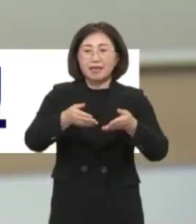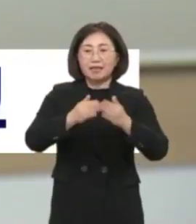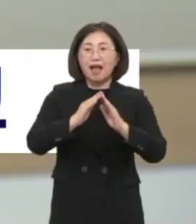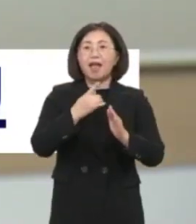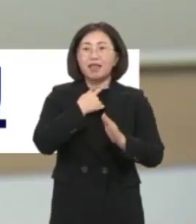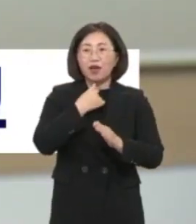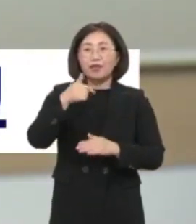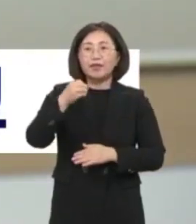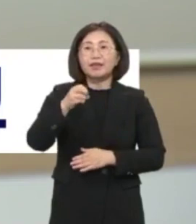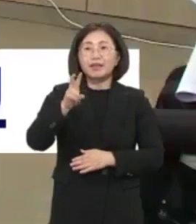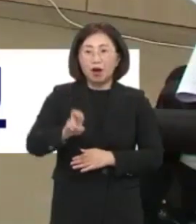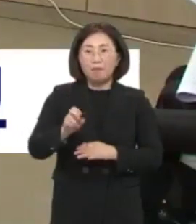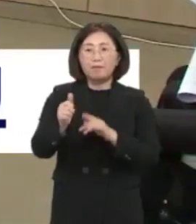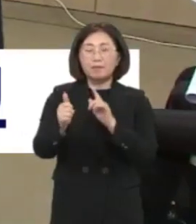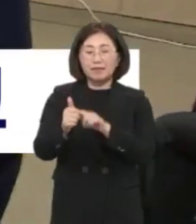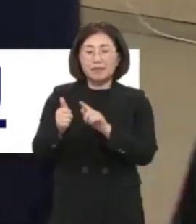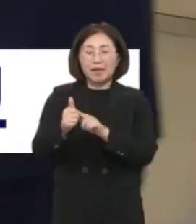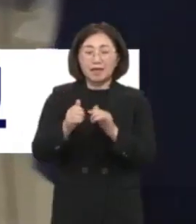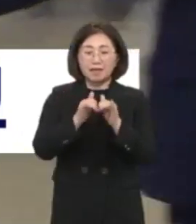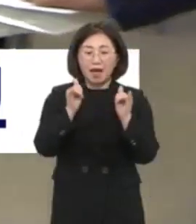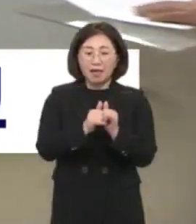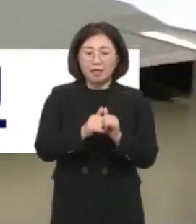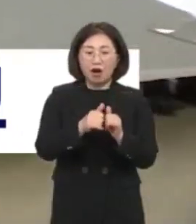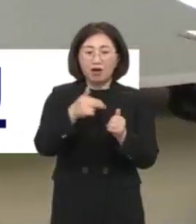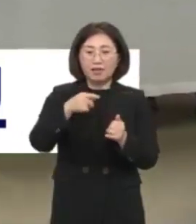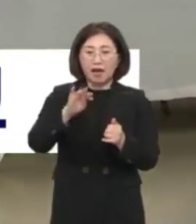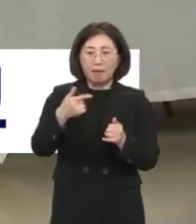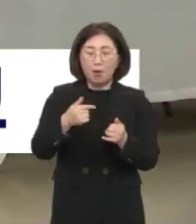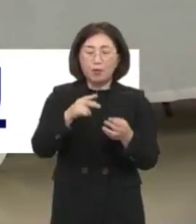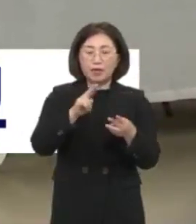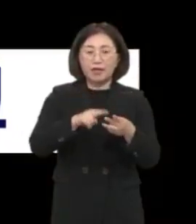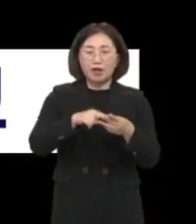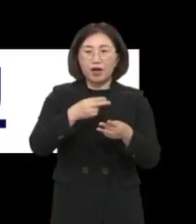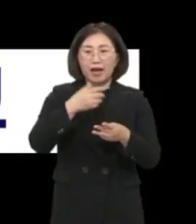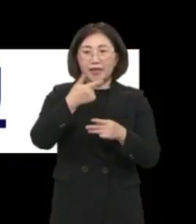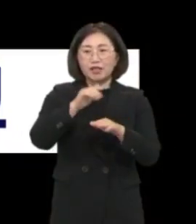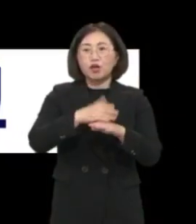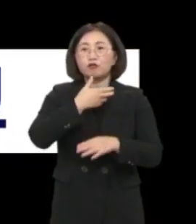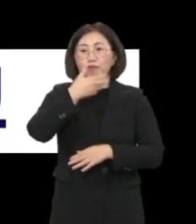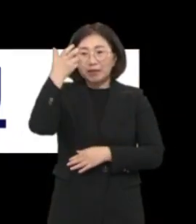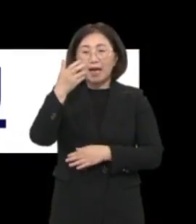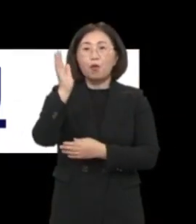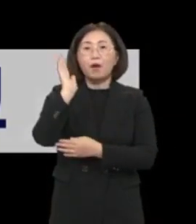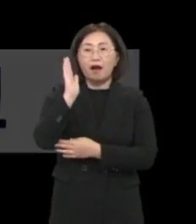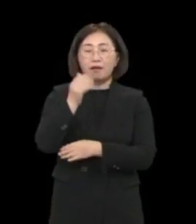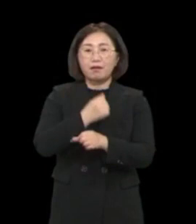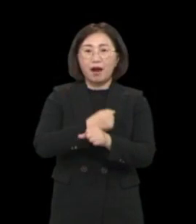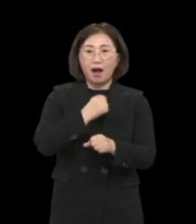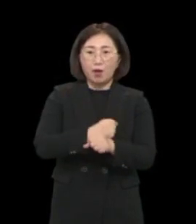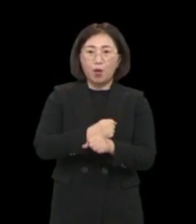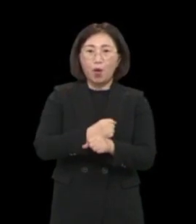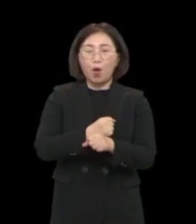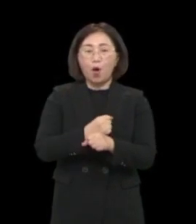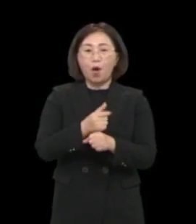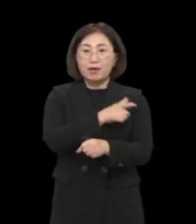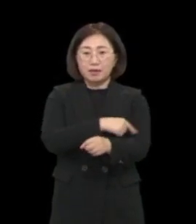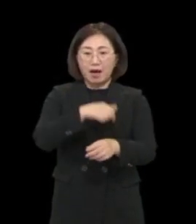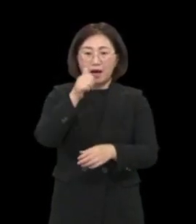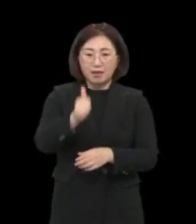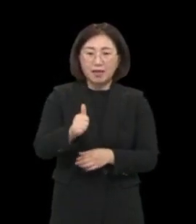당사자인 여몽철 전 시장이 사회적 자본의 도시 대전을 꿈꾸다를 주제로 강연하며 장수찬 공동체 세움